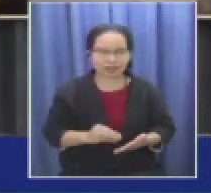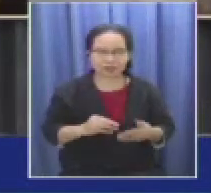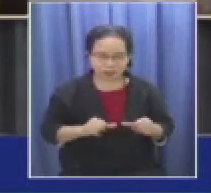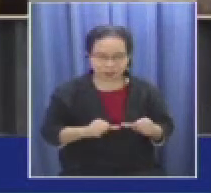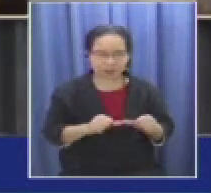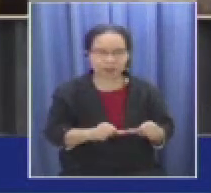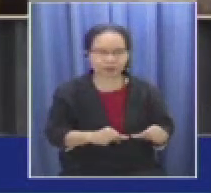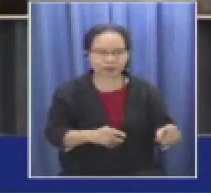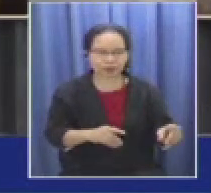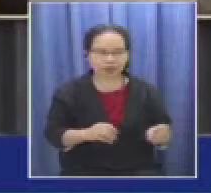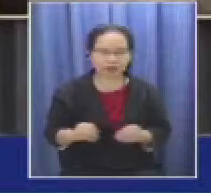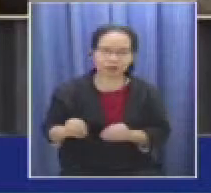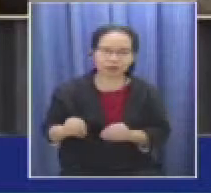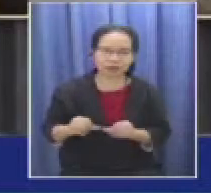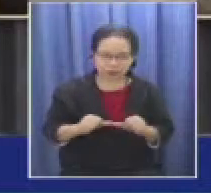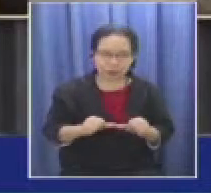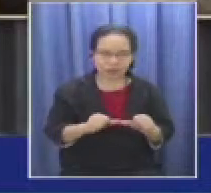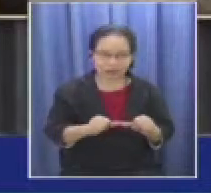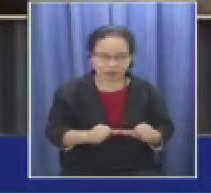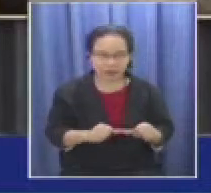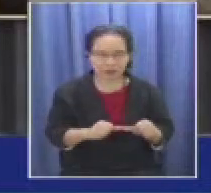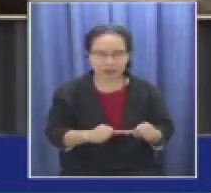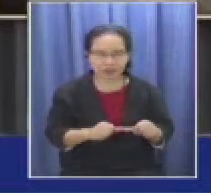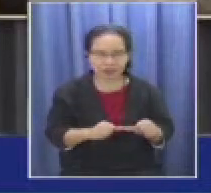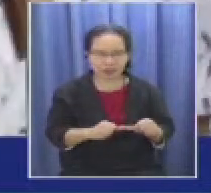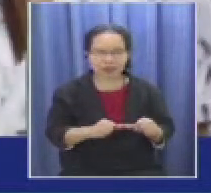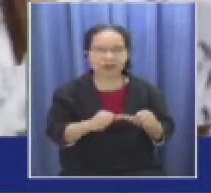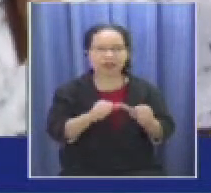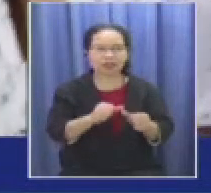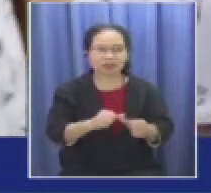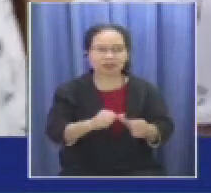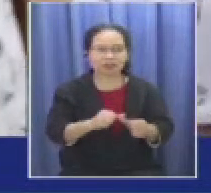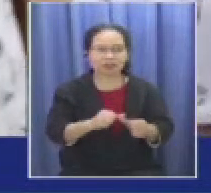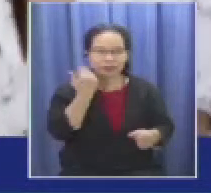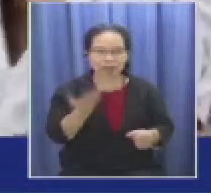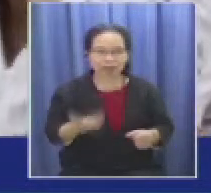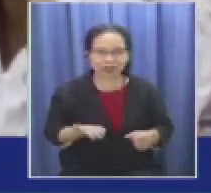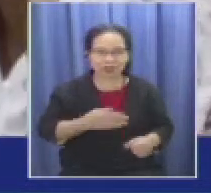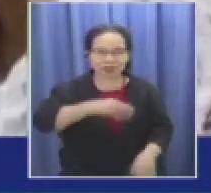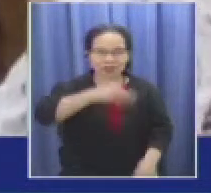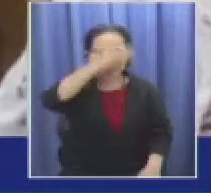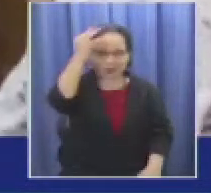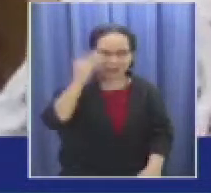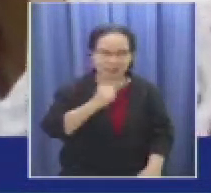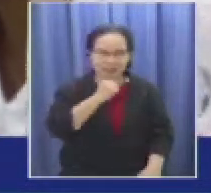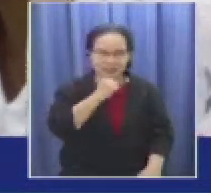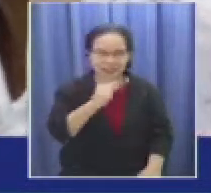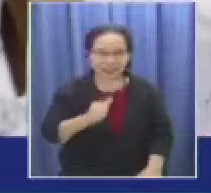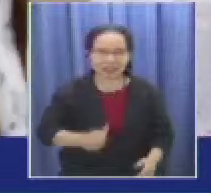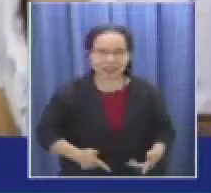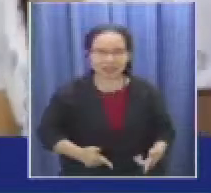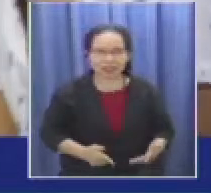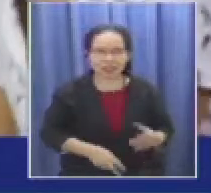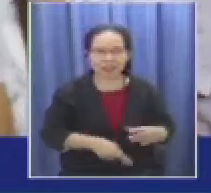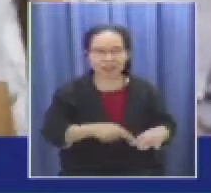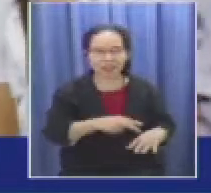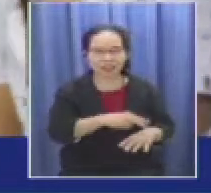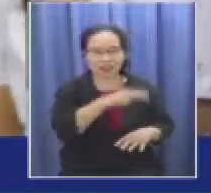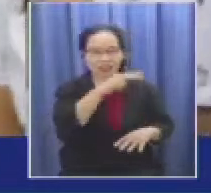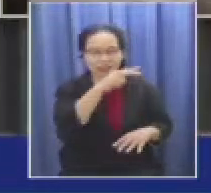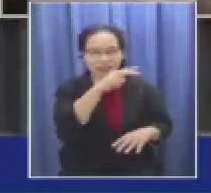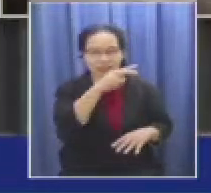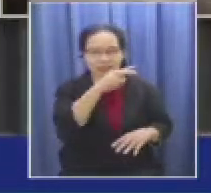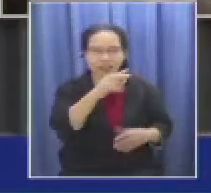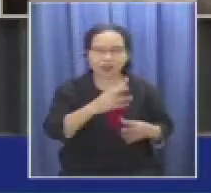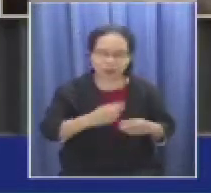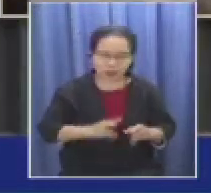maame no wɔ so wɔmmɔ mpaeɛ ma wo ɛne wɔbɔ mpaeɛ ma wo so ɛnso ha o ɔbɔ mpaeɛ ama wo ɛne bɔneyɛfoɔ afiri